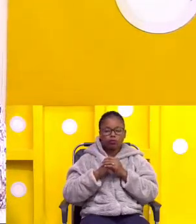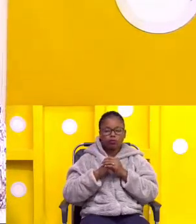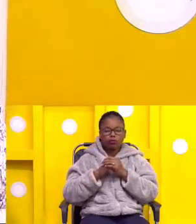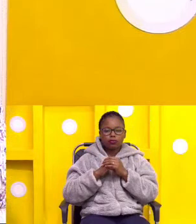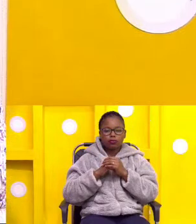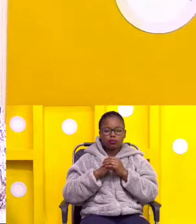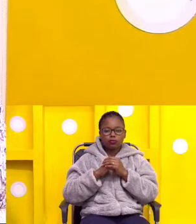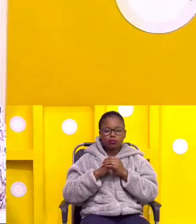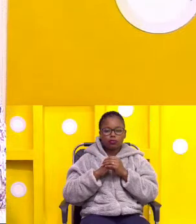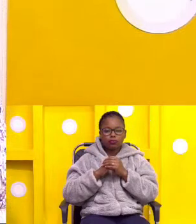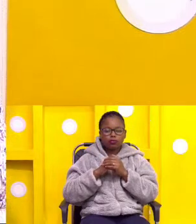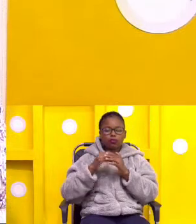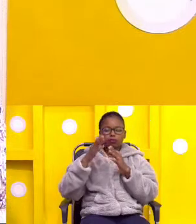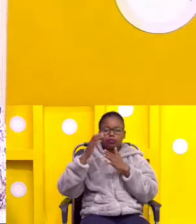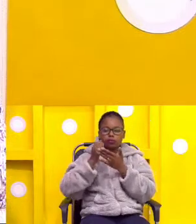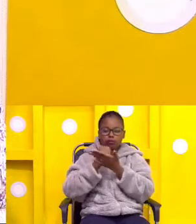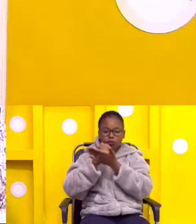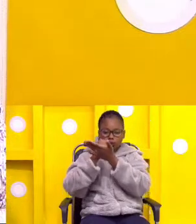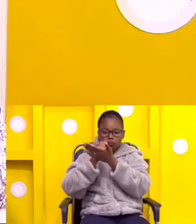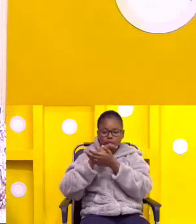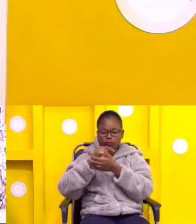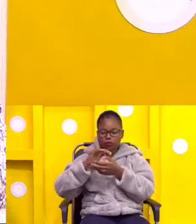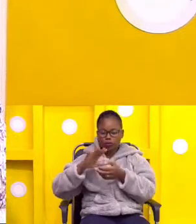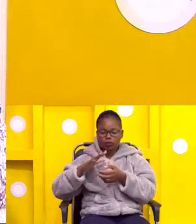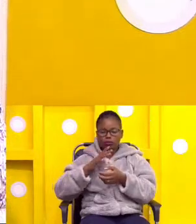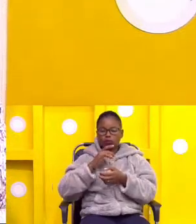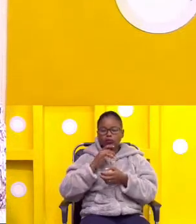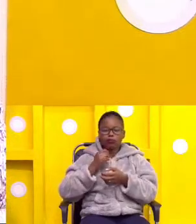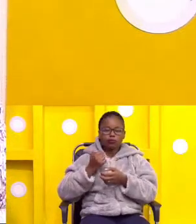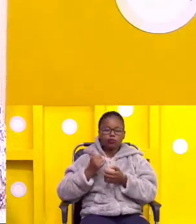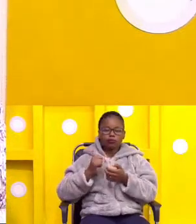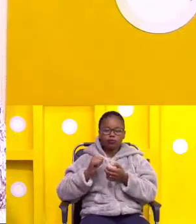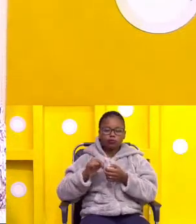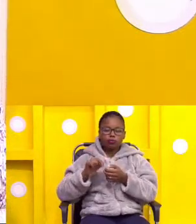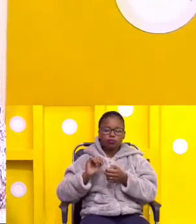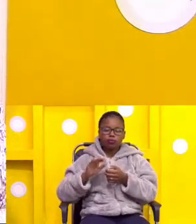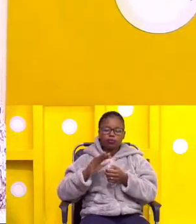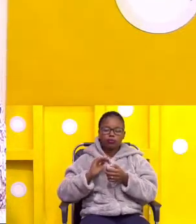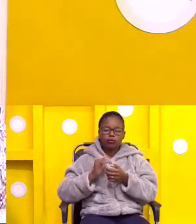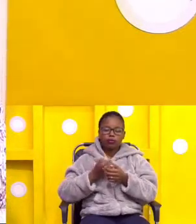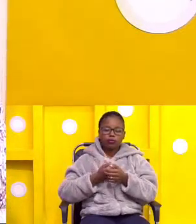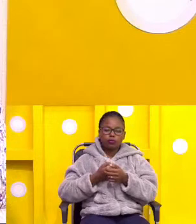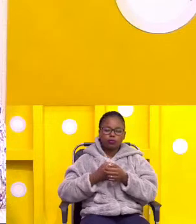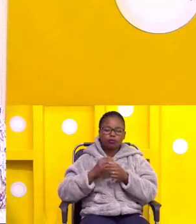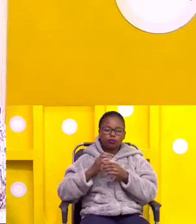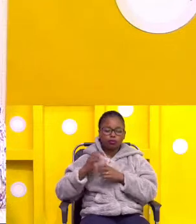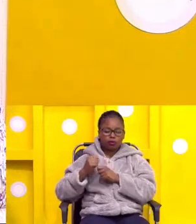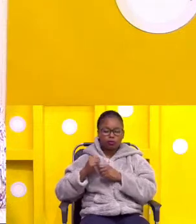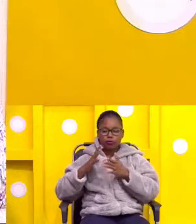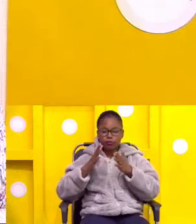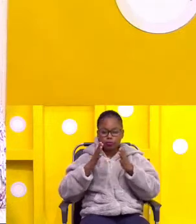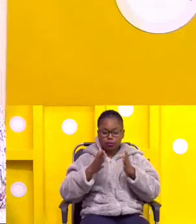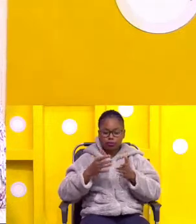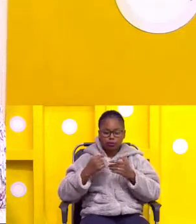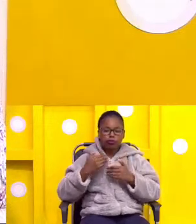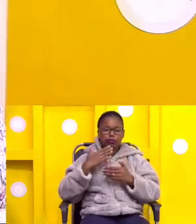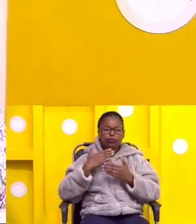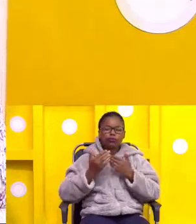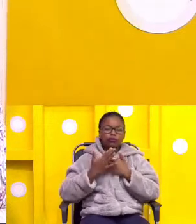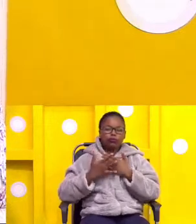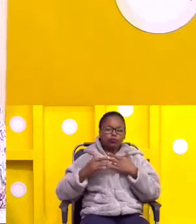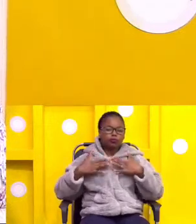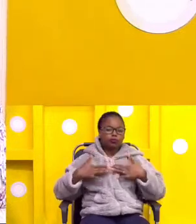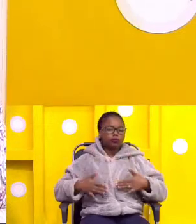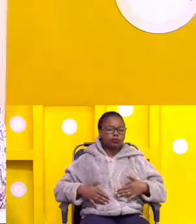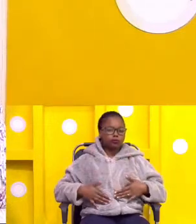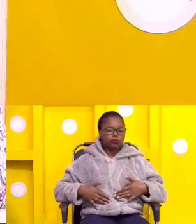Gai bitoro guteithia muno na mwari wa ithe bitu. Utige kwihoka mundu ina mwiri na thakame. Nigetho na wehererie